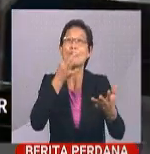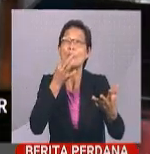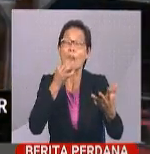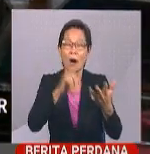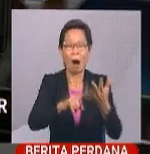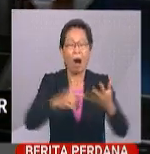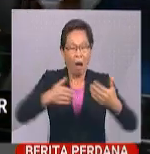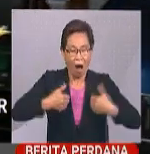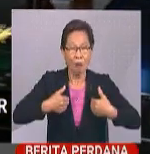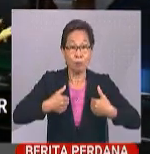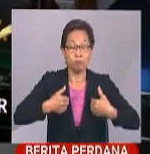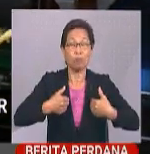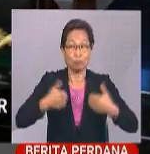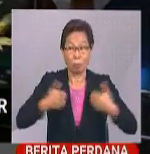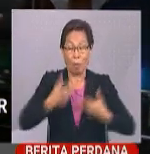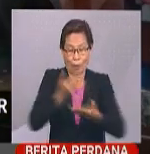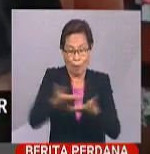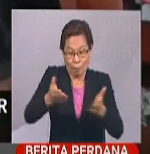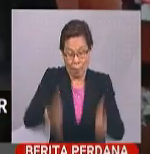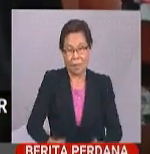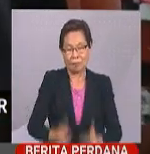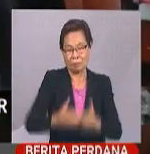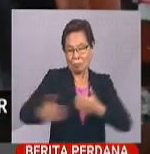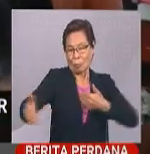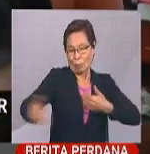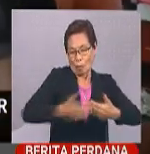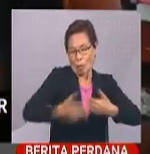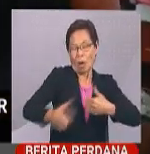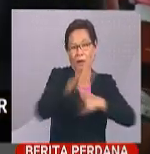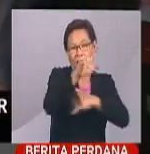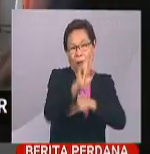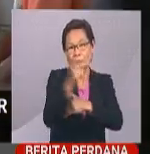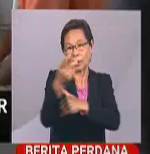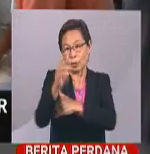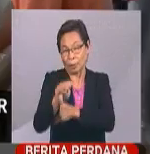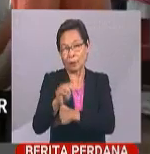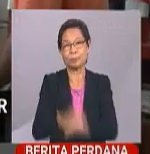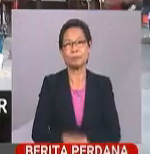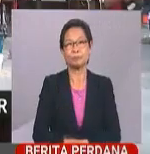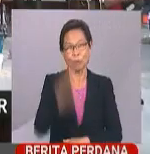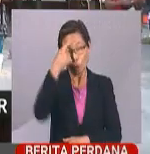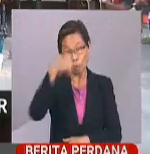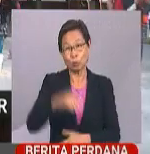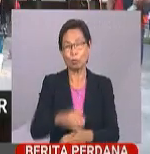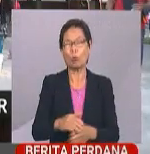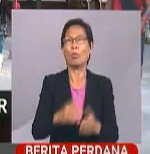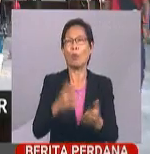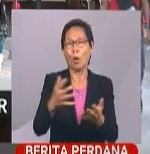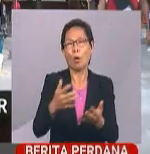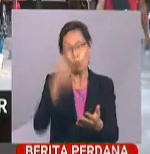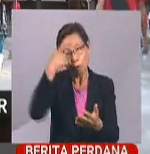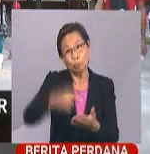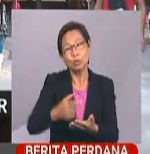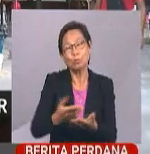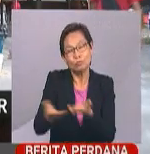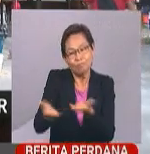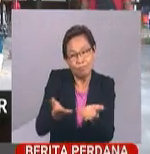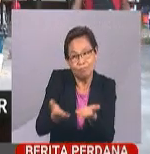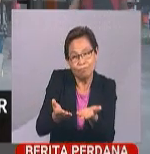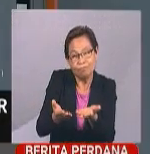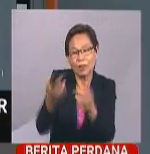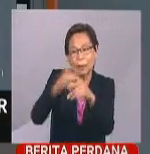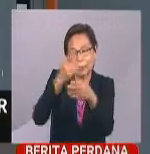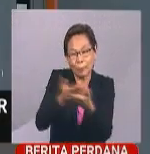buah-buahan turut menerima pelanggan dalam radius 30 km. Demi memenuhi permintaan pelanggan, peniaga di